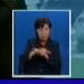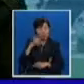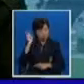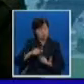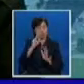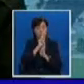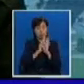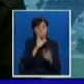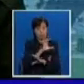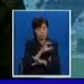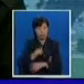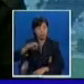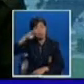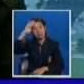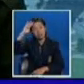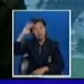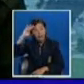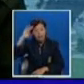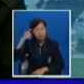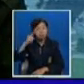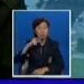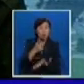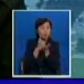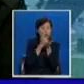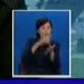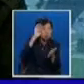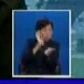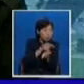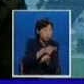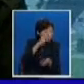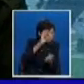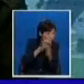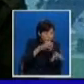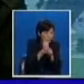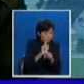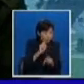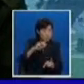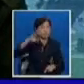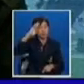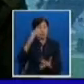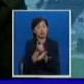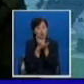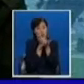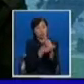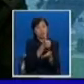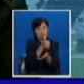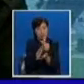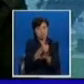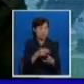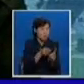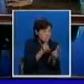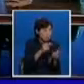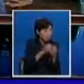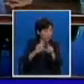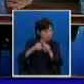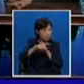เป็นทหารนี่ก็จะช่วยเหลือเจ้าหน้าที่ตำรวจอย่างเต็มความสามารถที่จะช่วยกันกำจัดอาวุธสงครามเหล่านี้ให้หมดจากสังคมไปอันนั้นคือเรื่อง